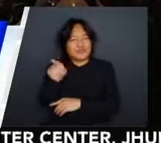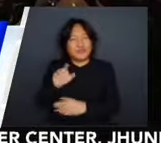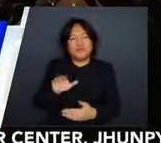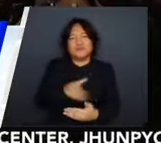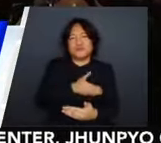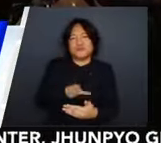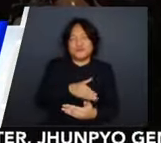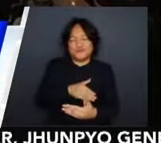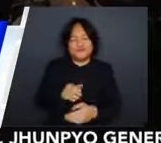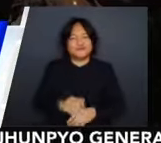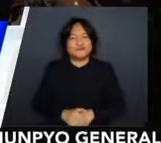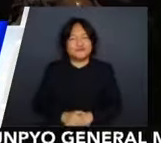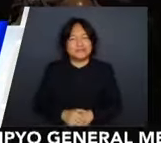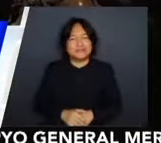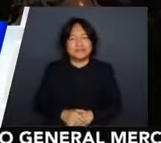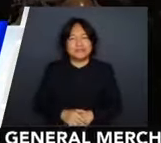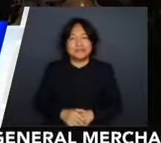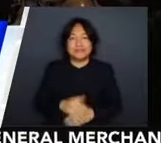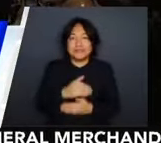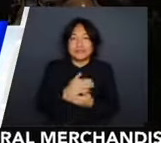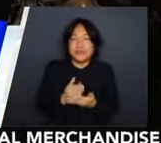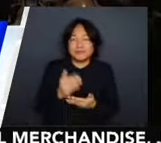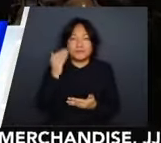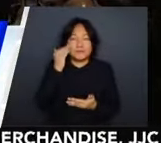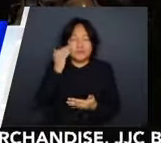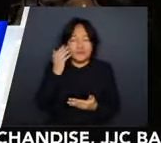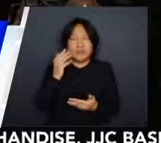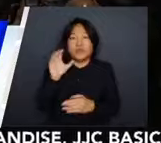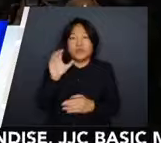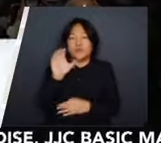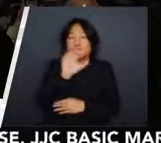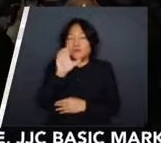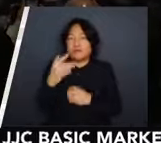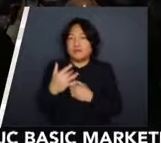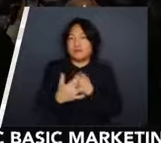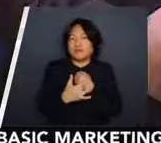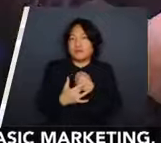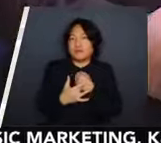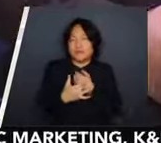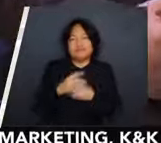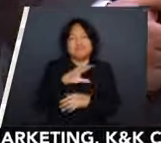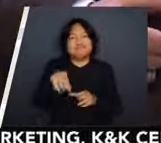kinanta ang ilang lines mula sa Christmas in Our Hearts kasabayang audience.